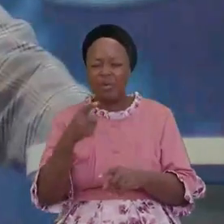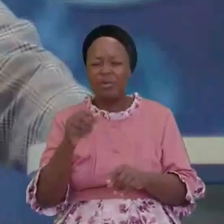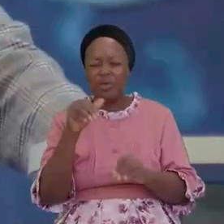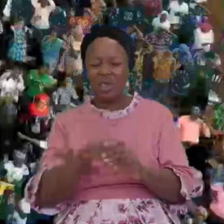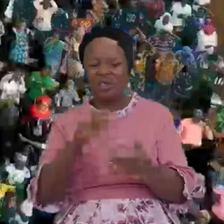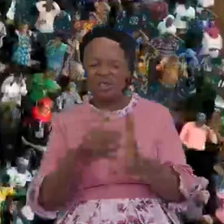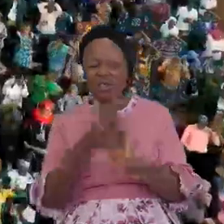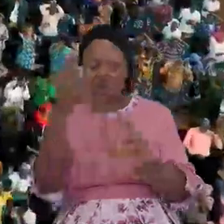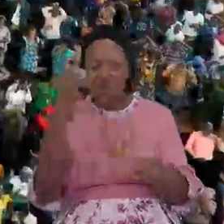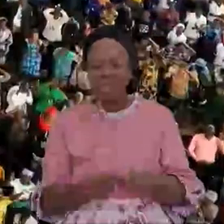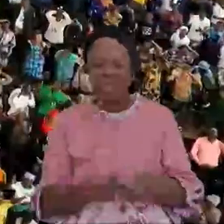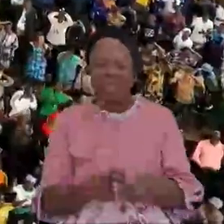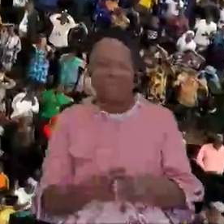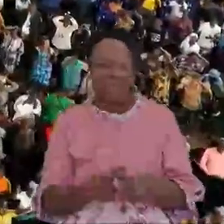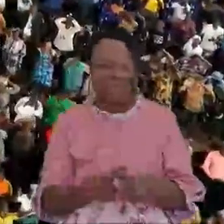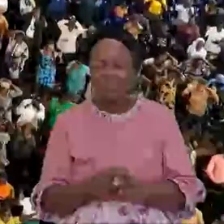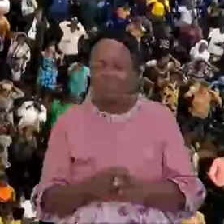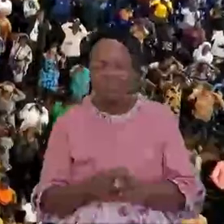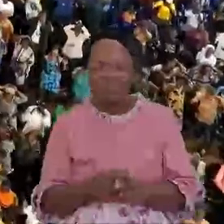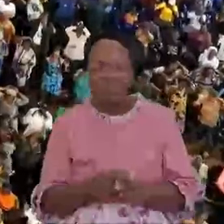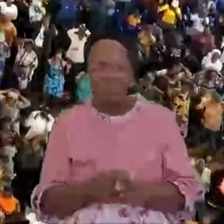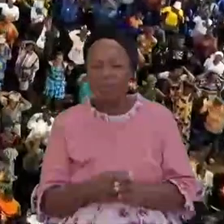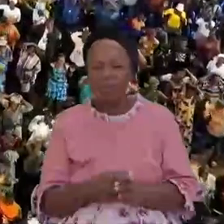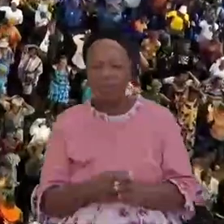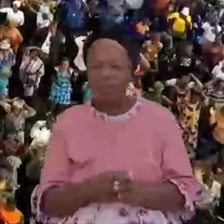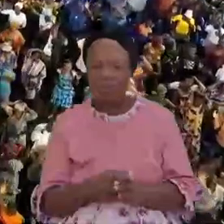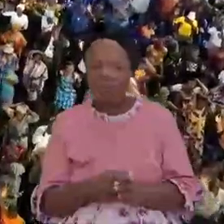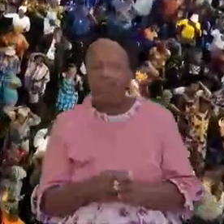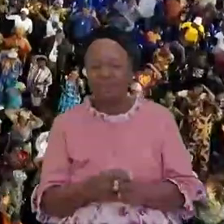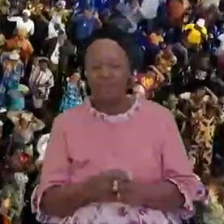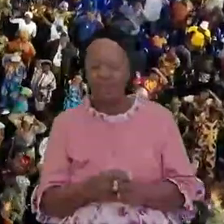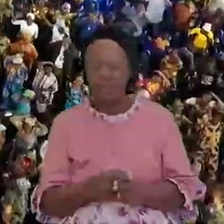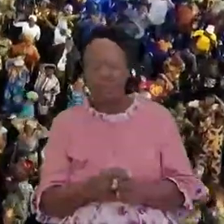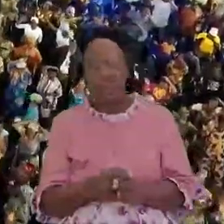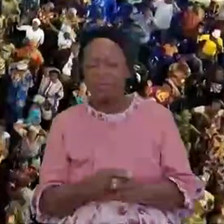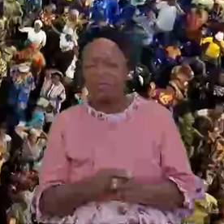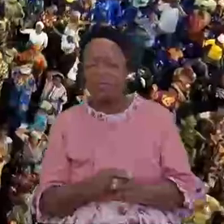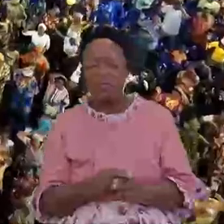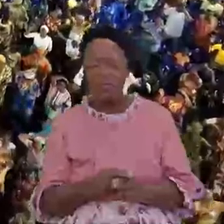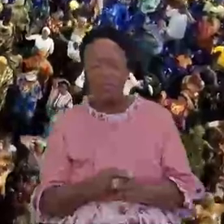Stérilité, tu es ôté de ta vie au nom de Jésus.